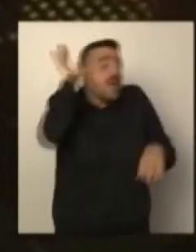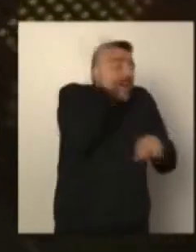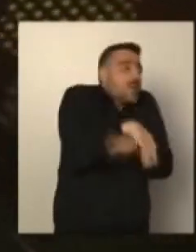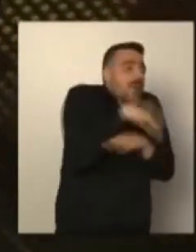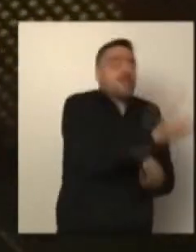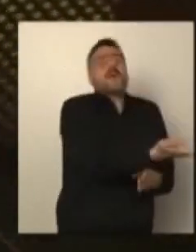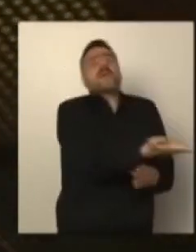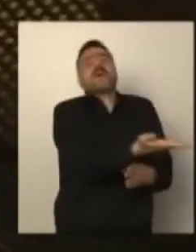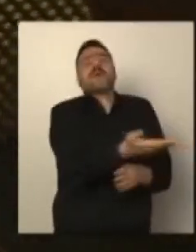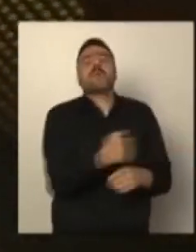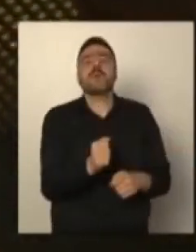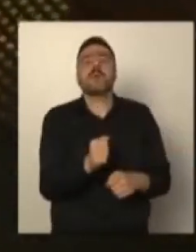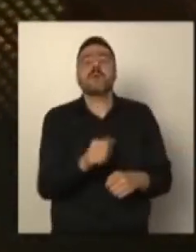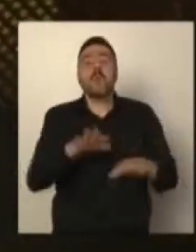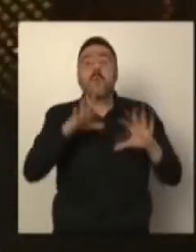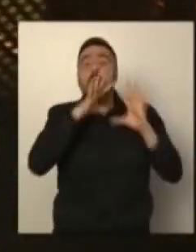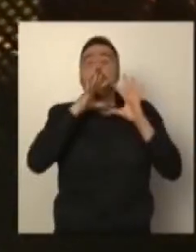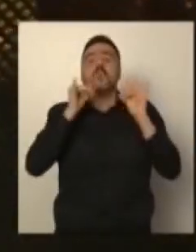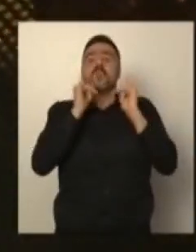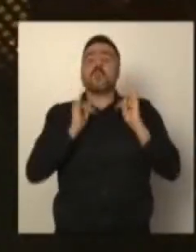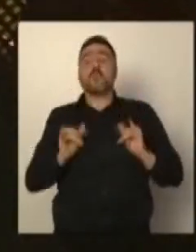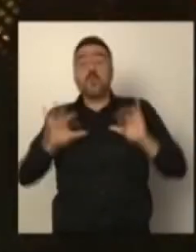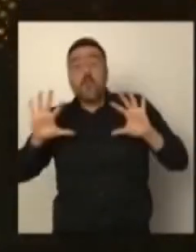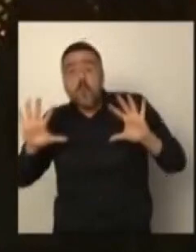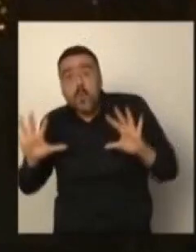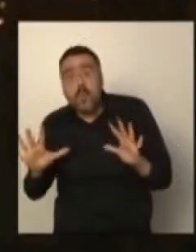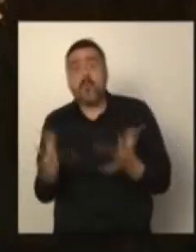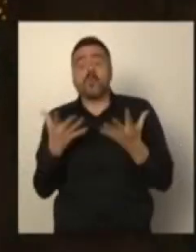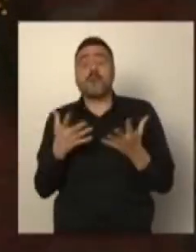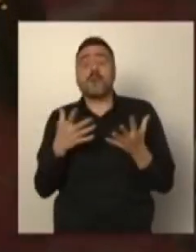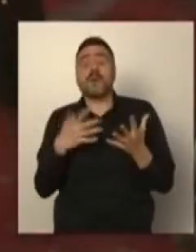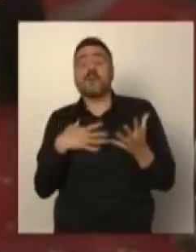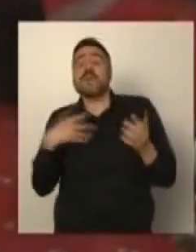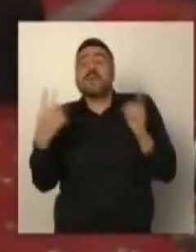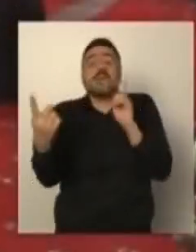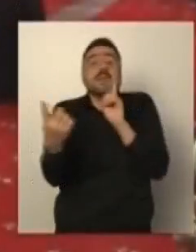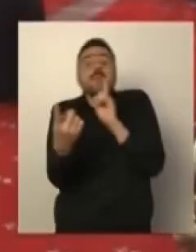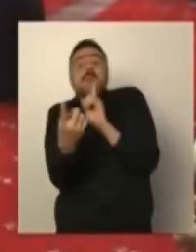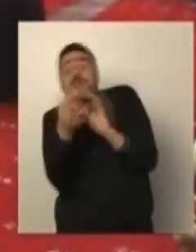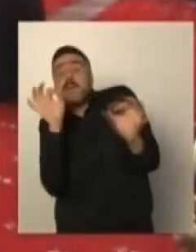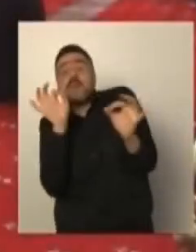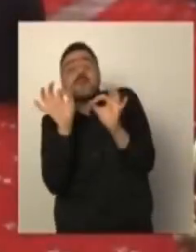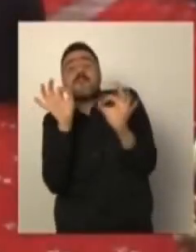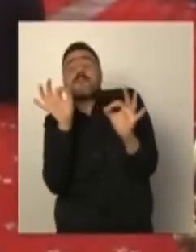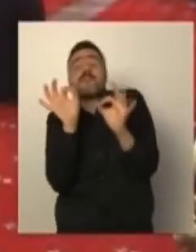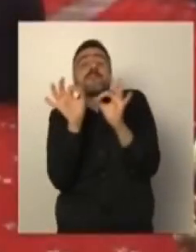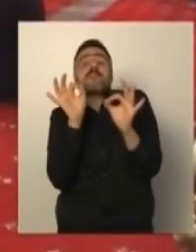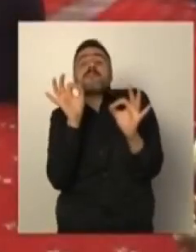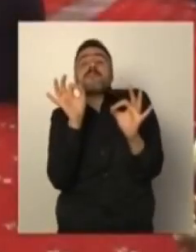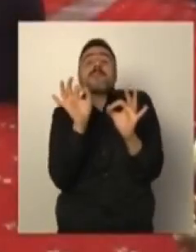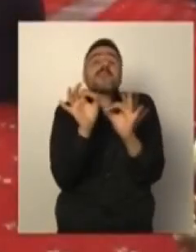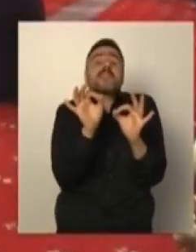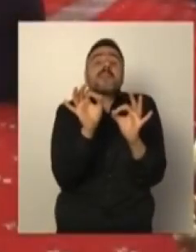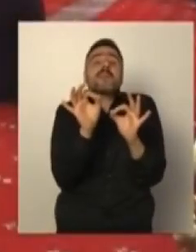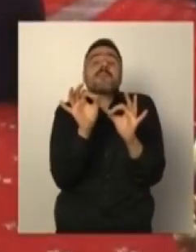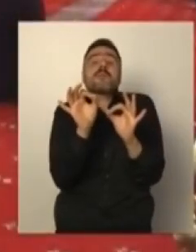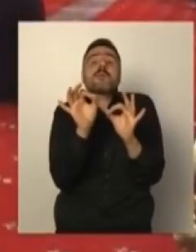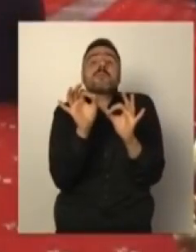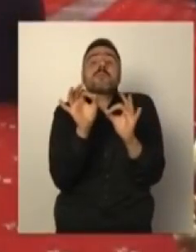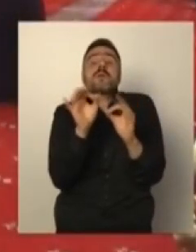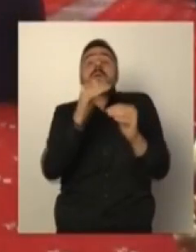Rabbi. Huzurumuzu bozmaya, bizi birbirimize düşürmeye çalışanlara,